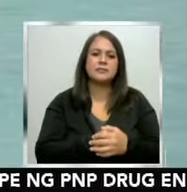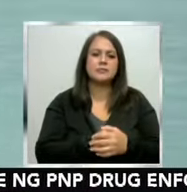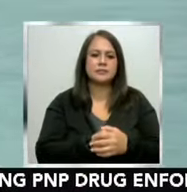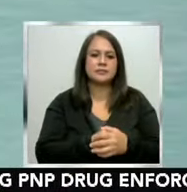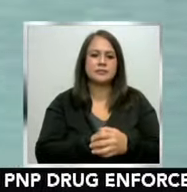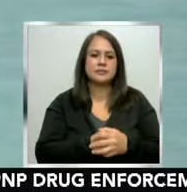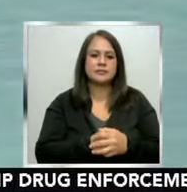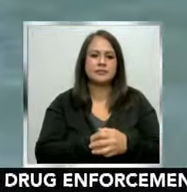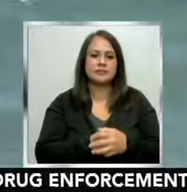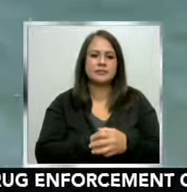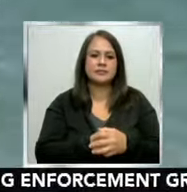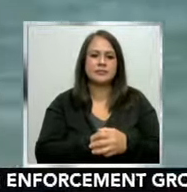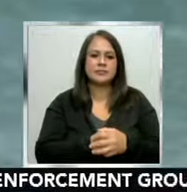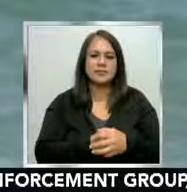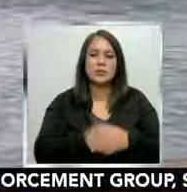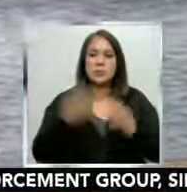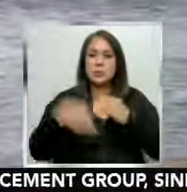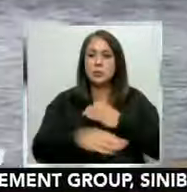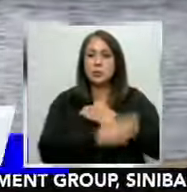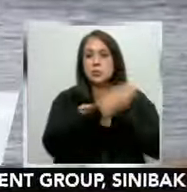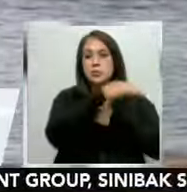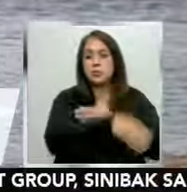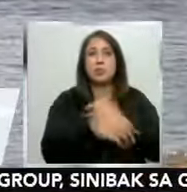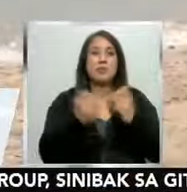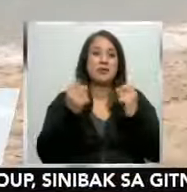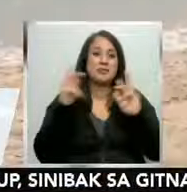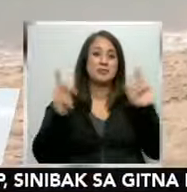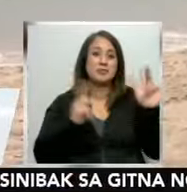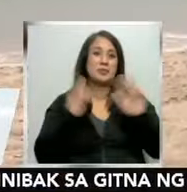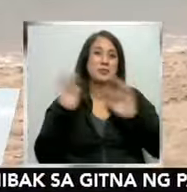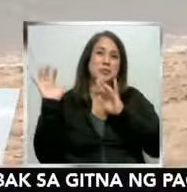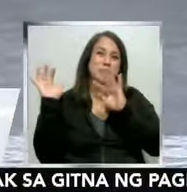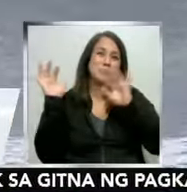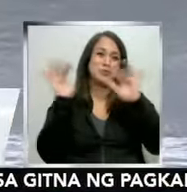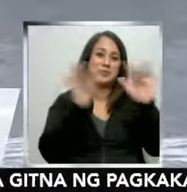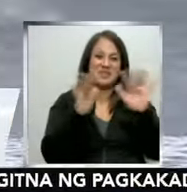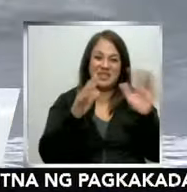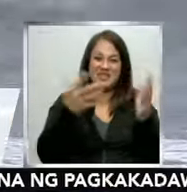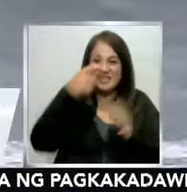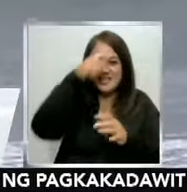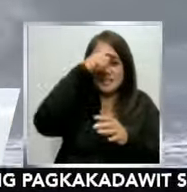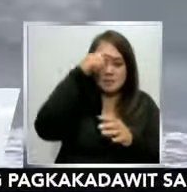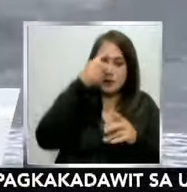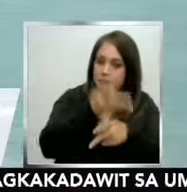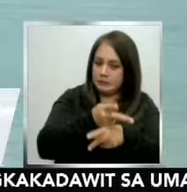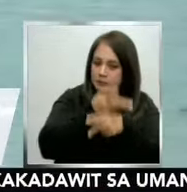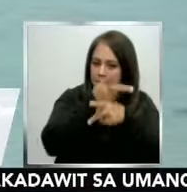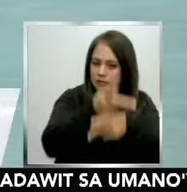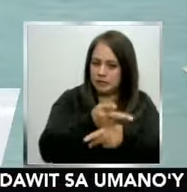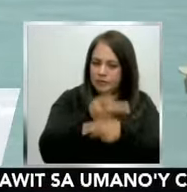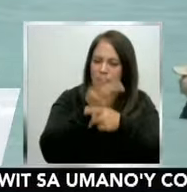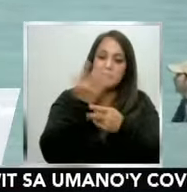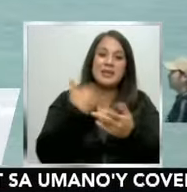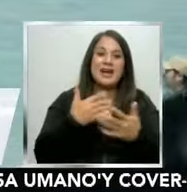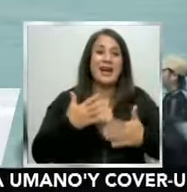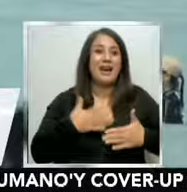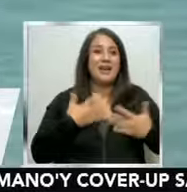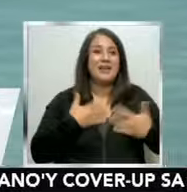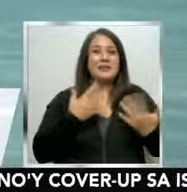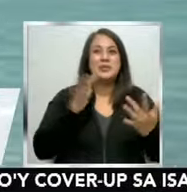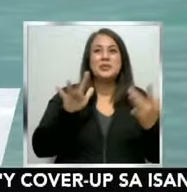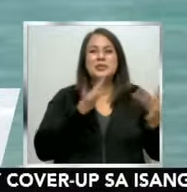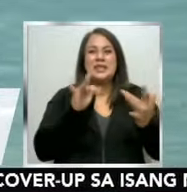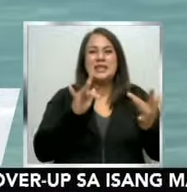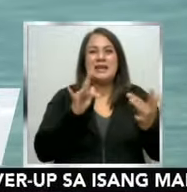Sa dagat ang puntahan ng marami sa atin ngayong tag-init na. Pero mag-ingat dahil bakang masayang outing, mauwi lang sa disgrasya